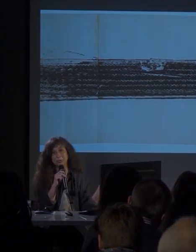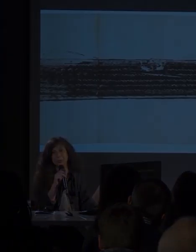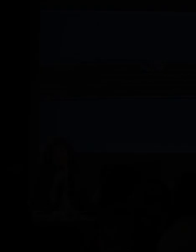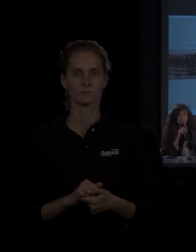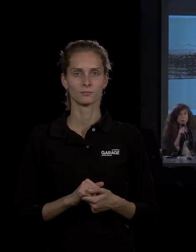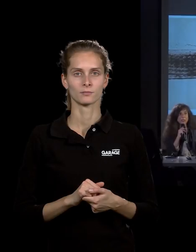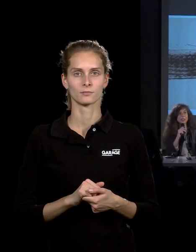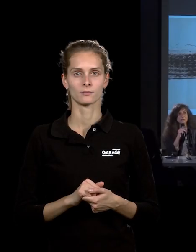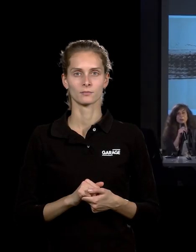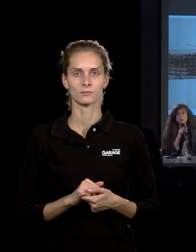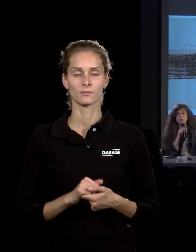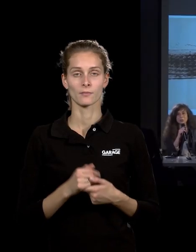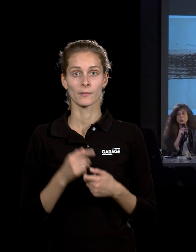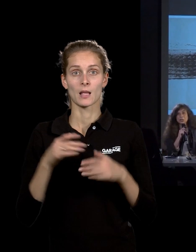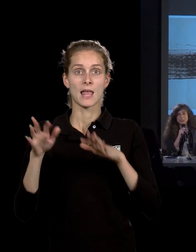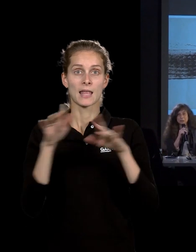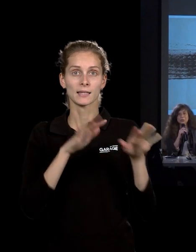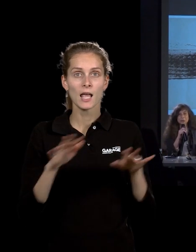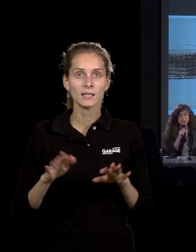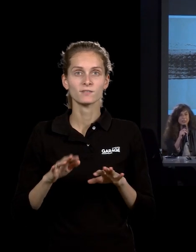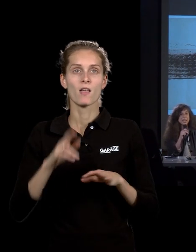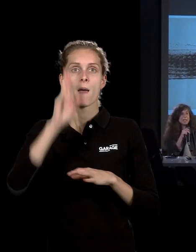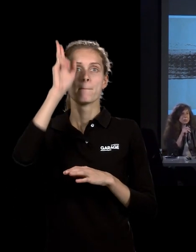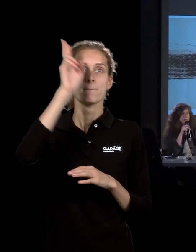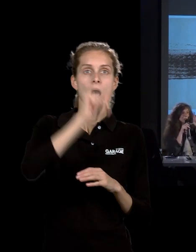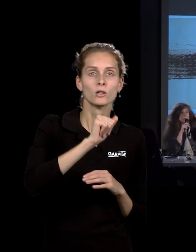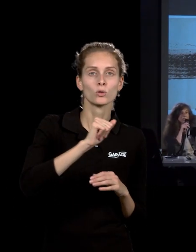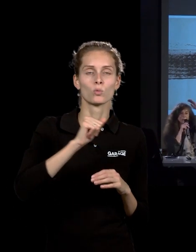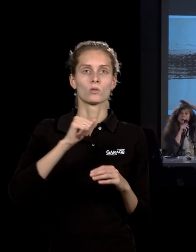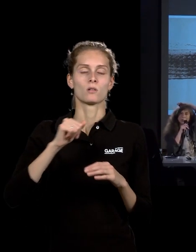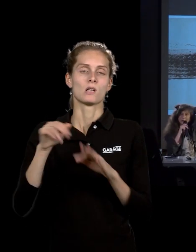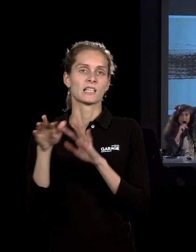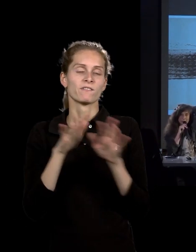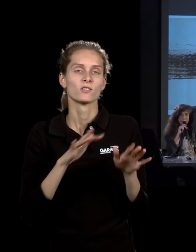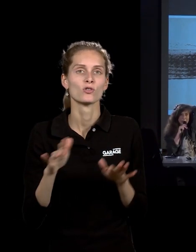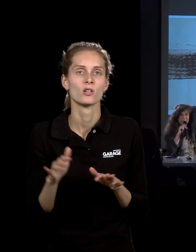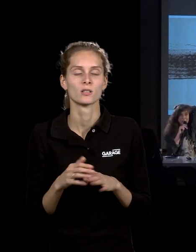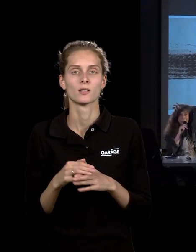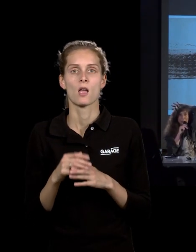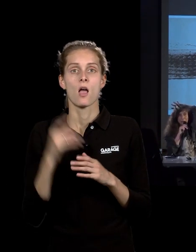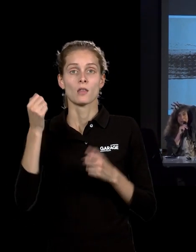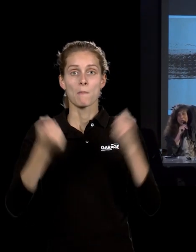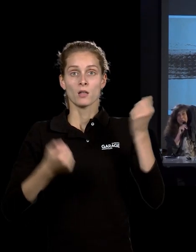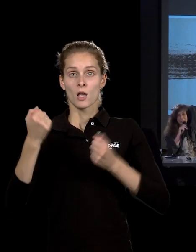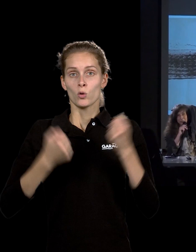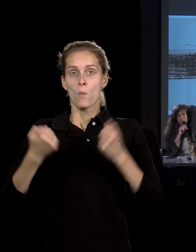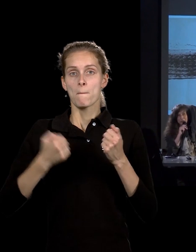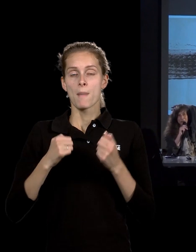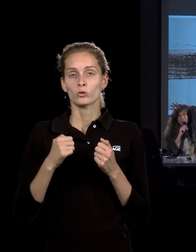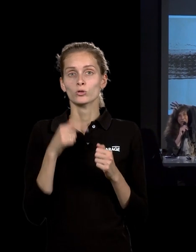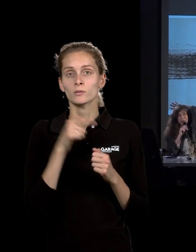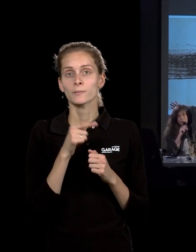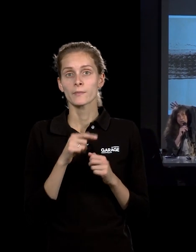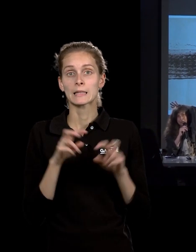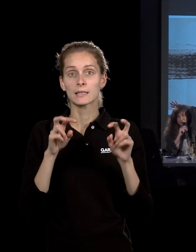листа. Вот действие, вот мазок, вот жест, вот движение. Причем как бы за рулем этой самой машины, которая оставила свой